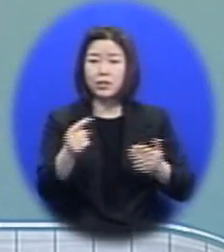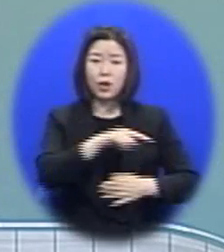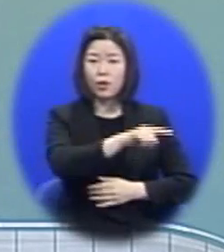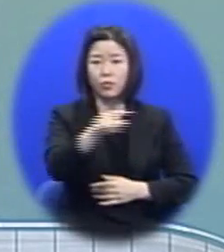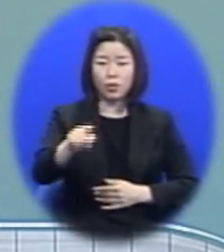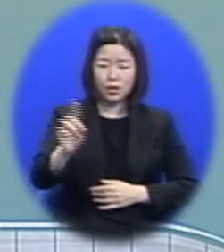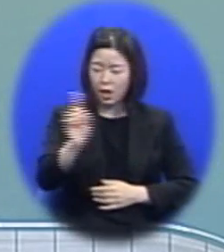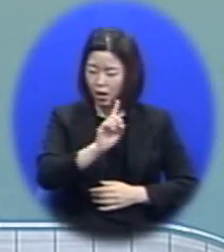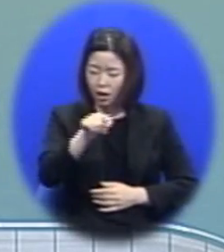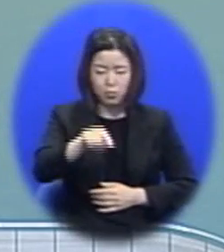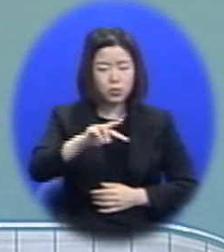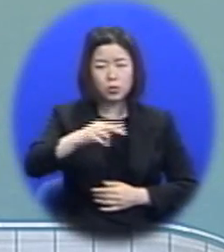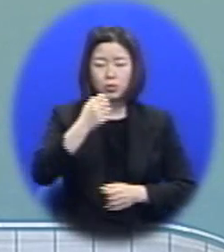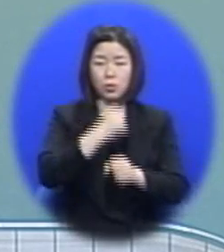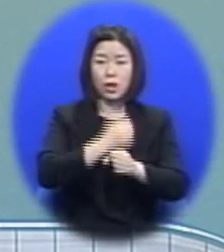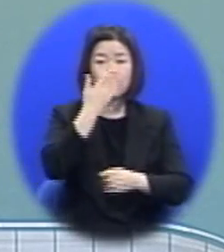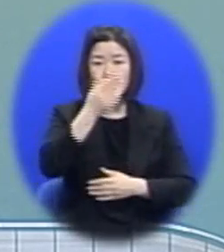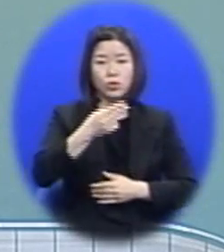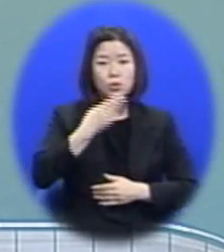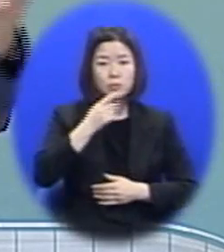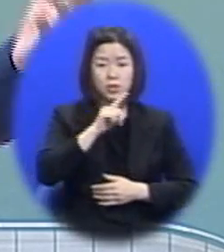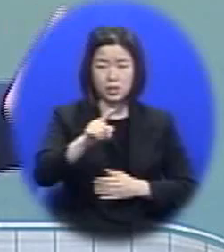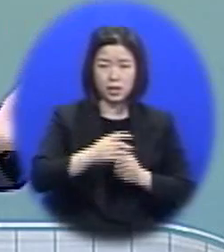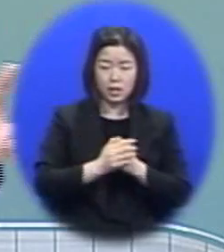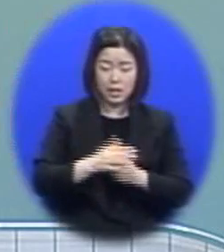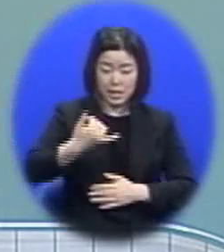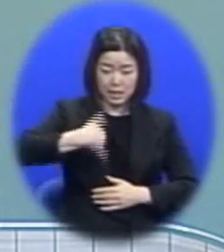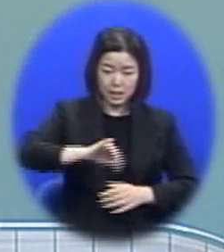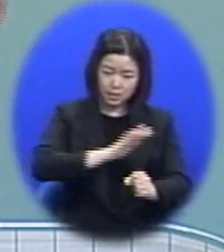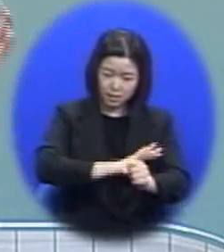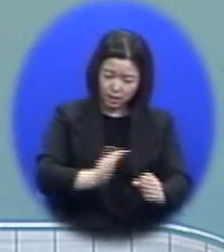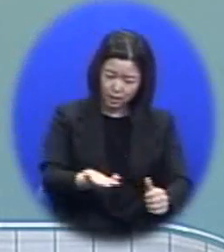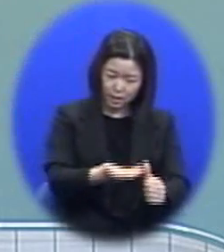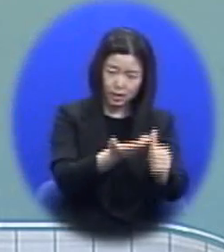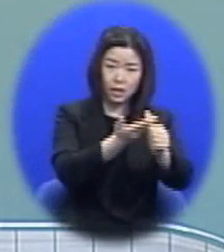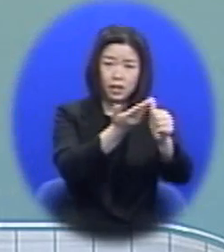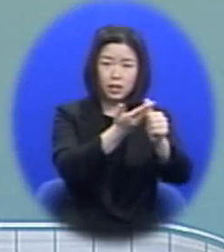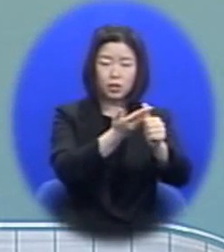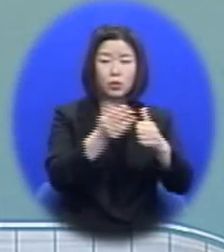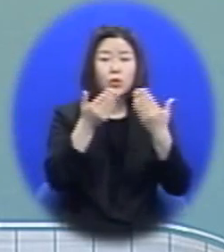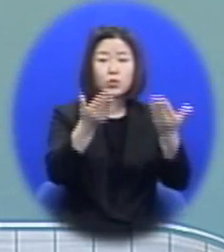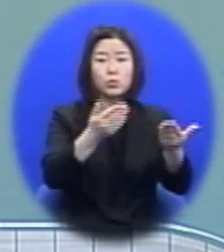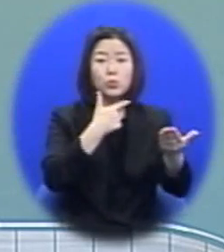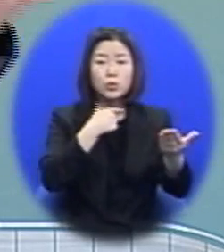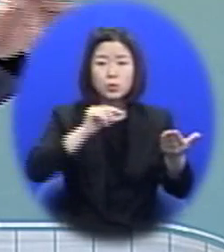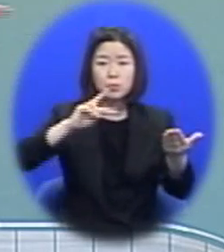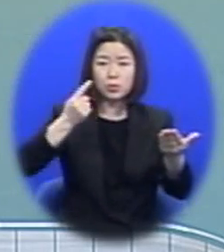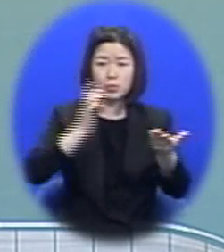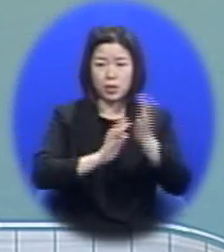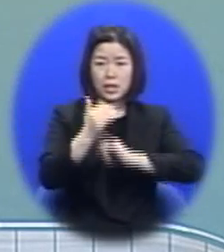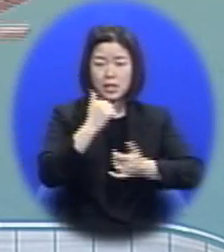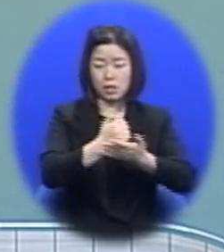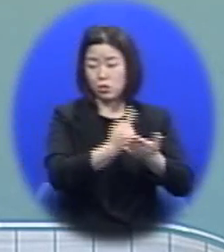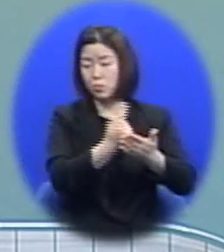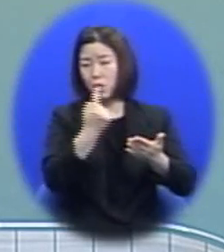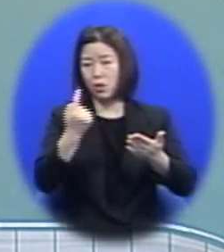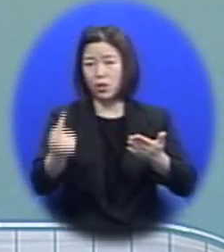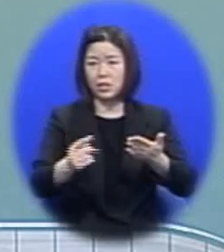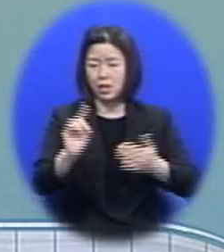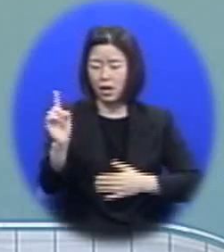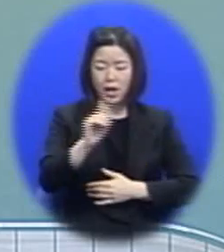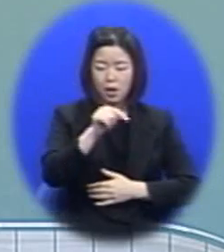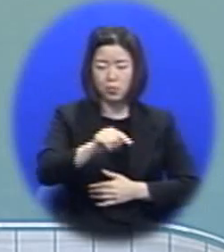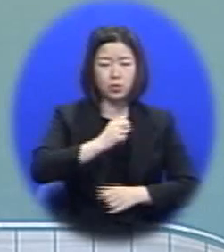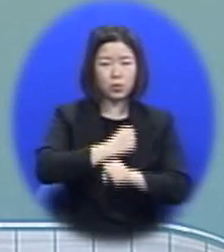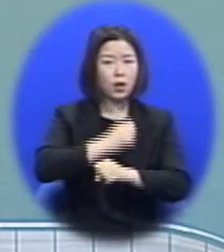아무것도 할 수 없습니다 자녀 잘 길로 보고 아무리 잘 길러보고 싶어도 예수님을 떠나서는 아무것도 할